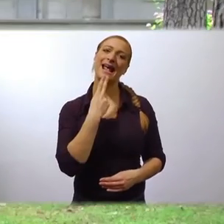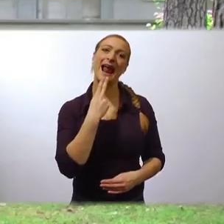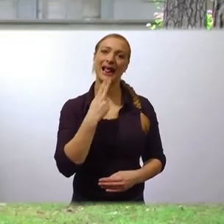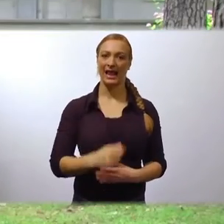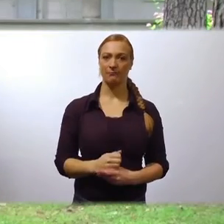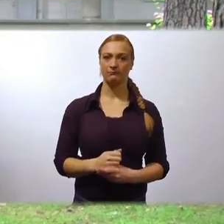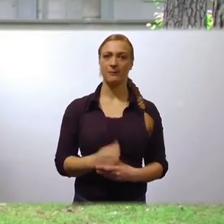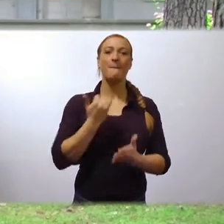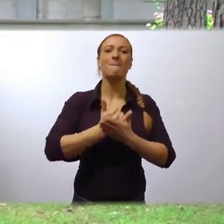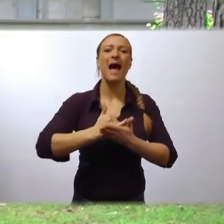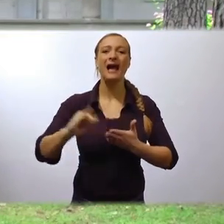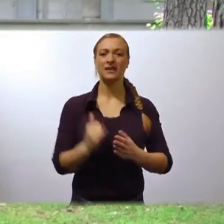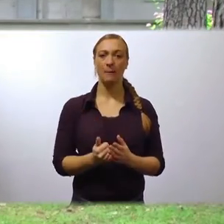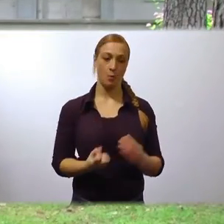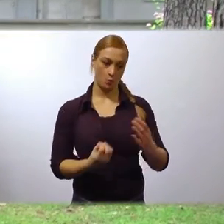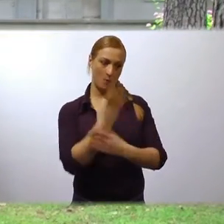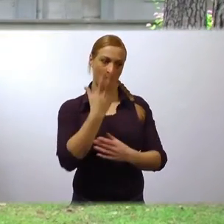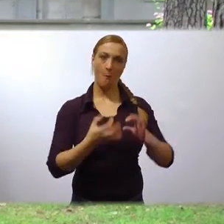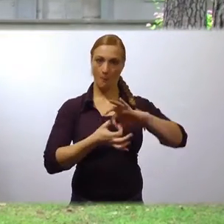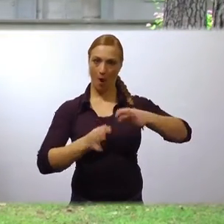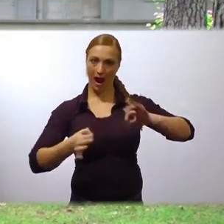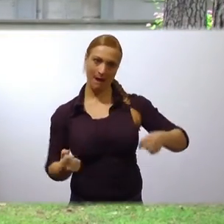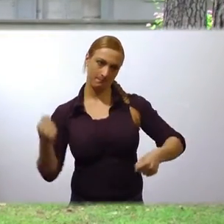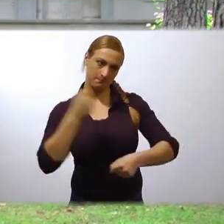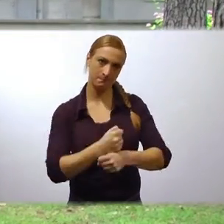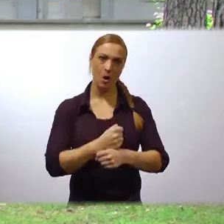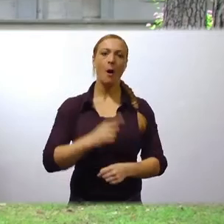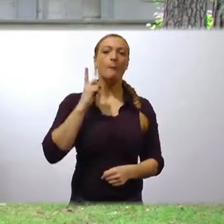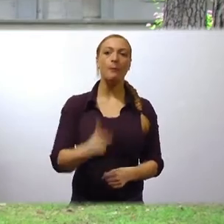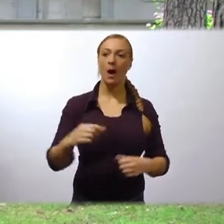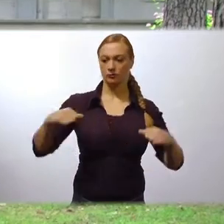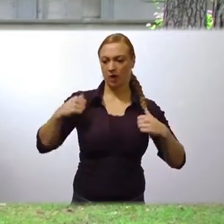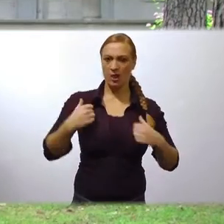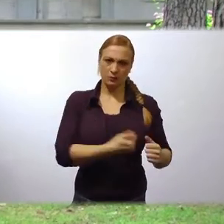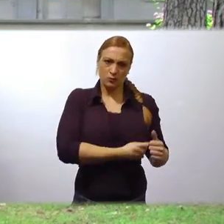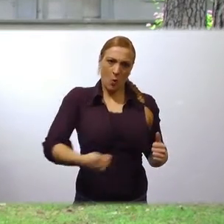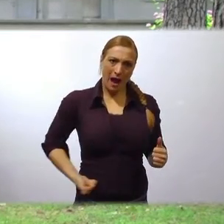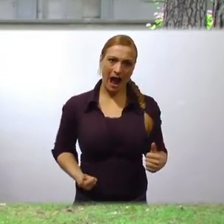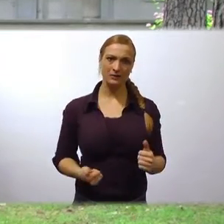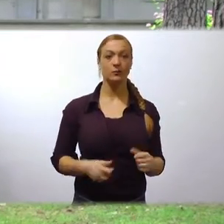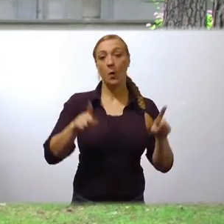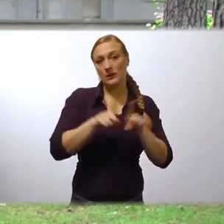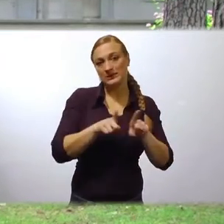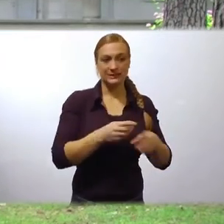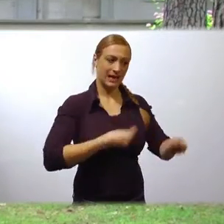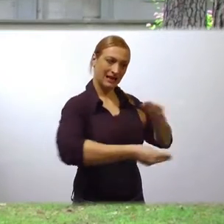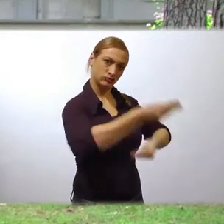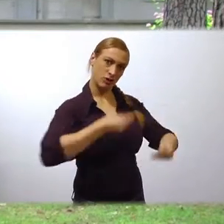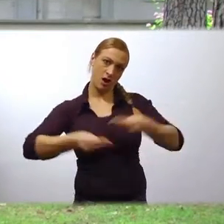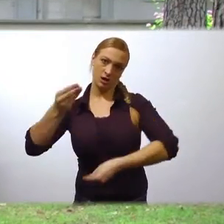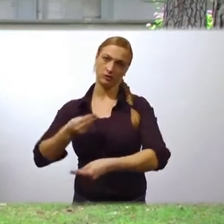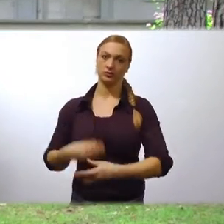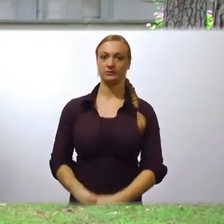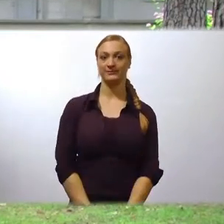aussi développés des programmes destinés aux jeunes chômeurs pour qu'ils ne soient pas exclus de ces échanges. Va commencer dans ces